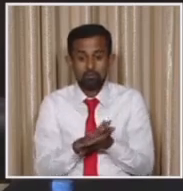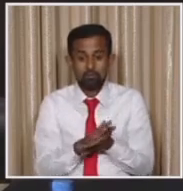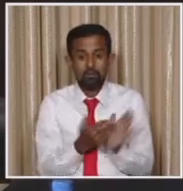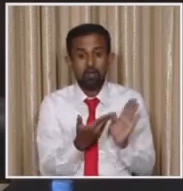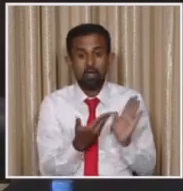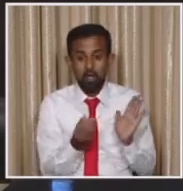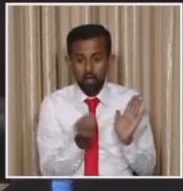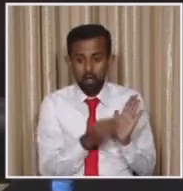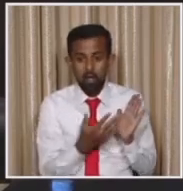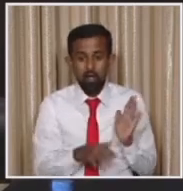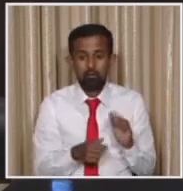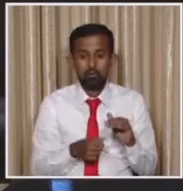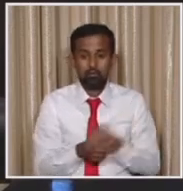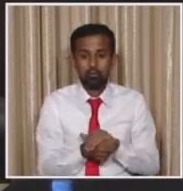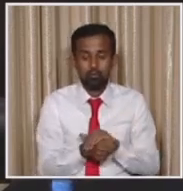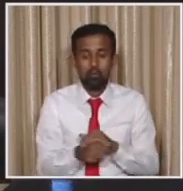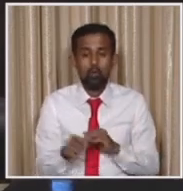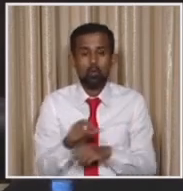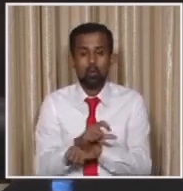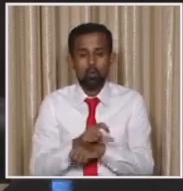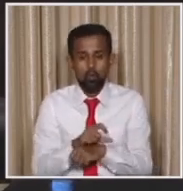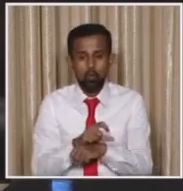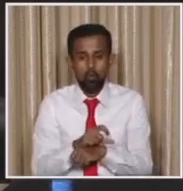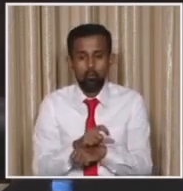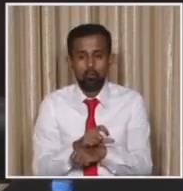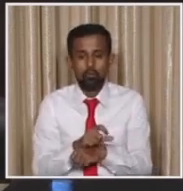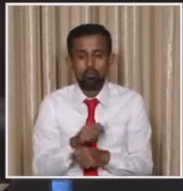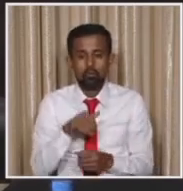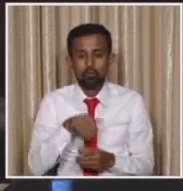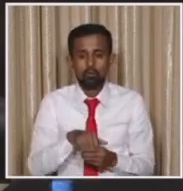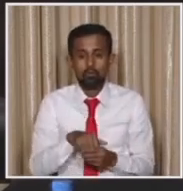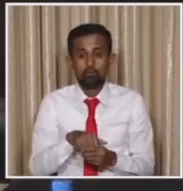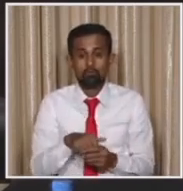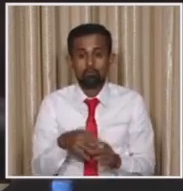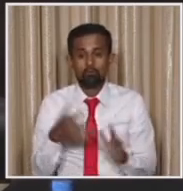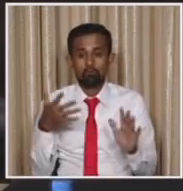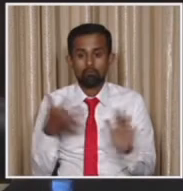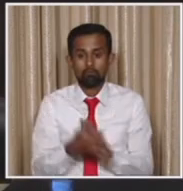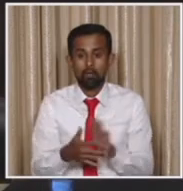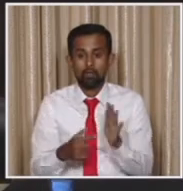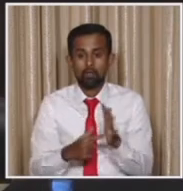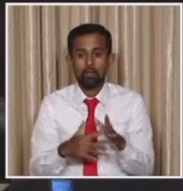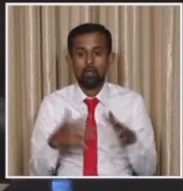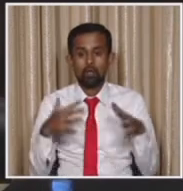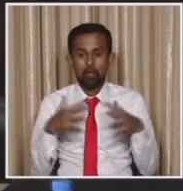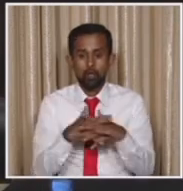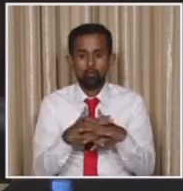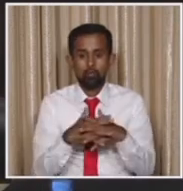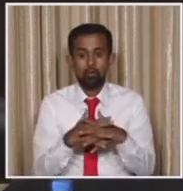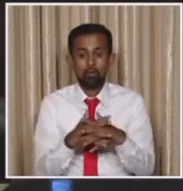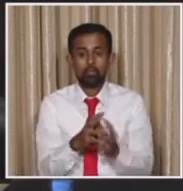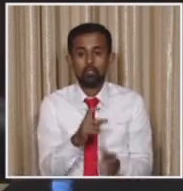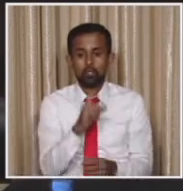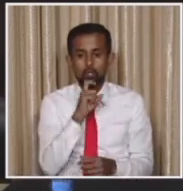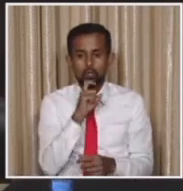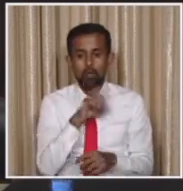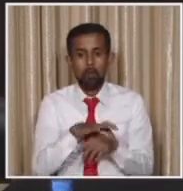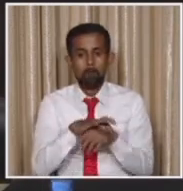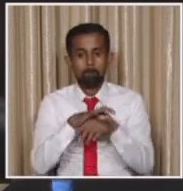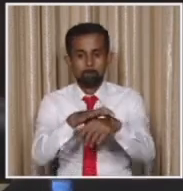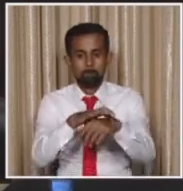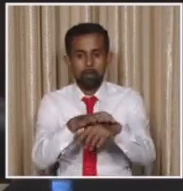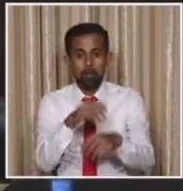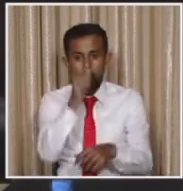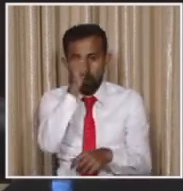කරලා තියෙනවා අල්ලාස් දූෂණ කොමිසම හරහා අපරාධ නීතිය යටතේ අධිකරණයට ඉදිරිපත් කරන්න ඕනේ